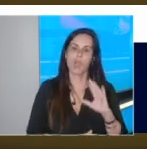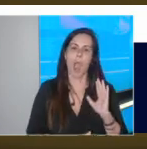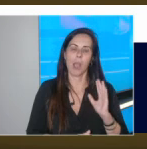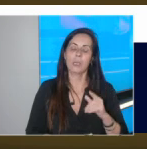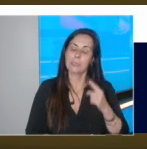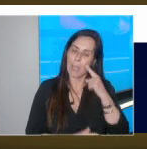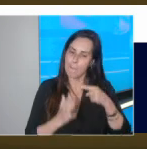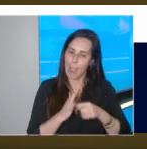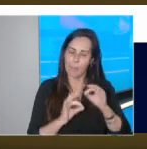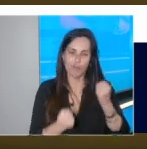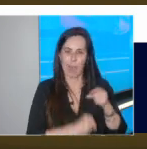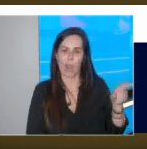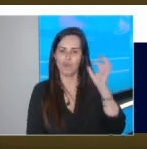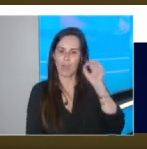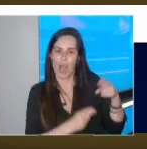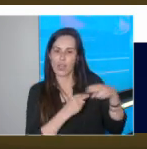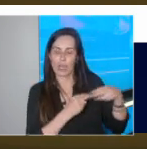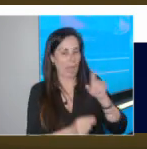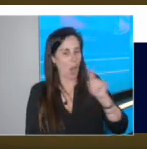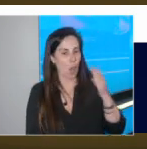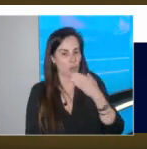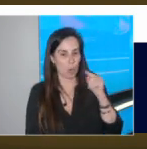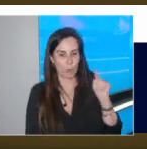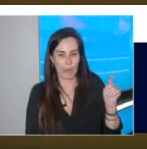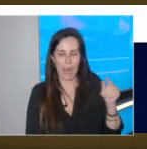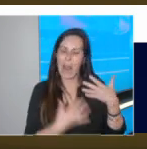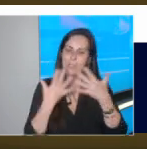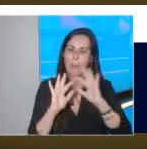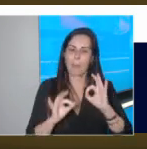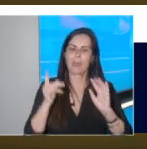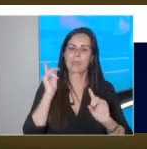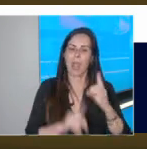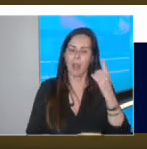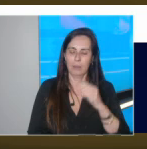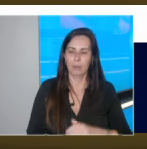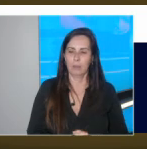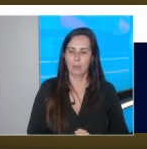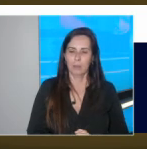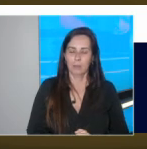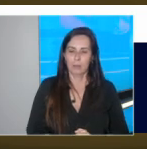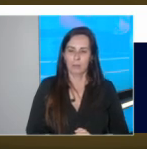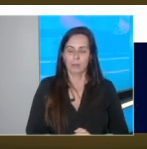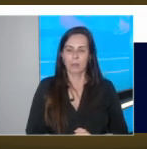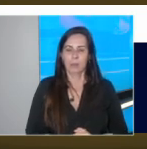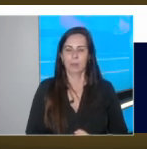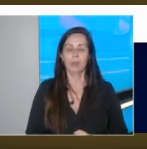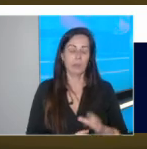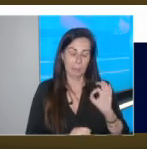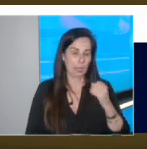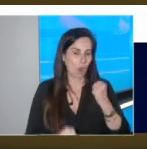וזה מצביע באמת על הקושי שבדיווח עצמו. ובלילה ספק... זאת אומרת, על